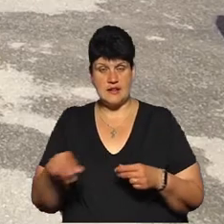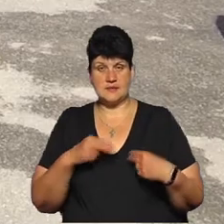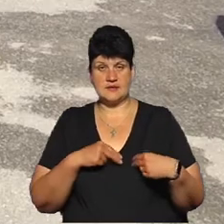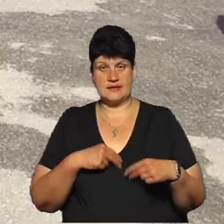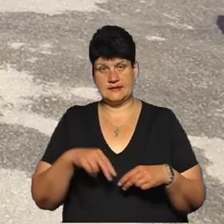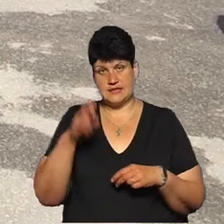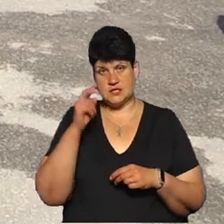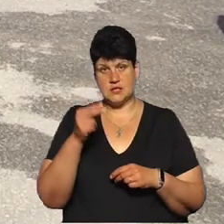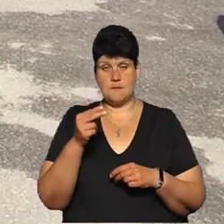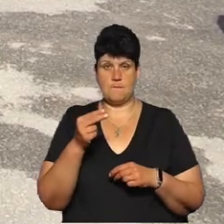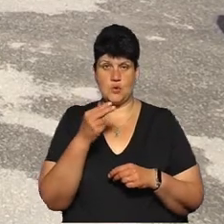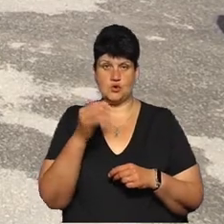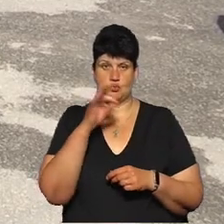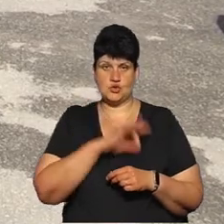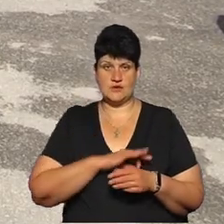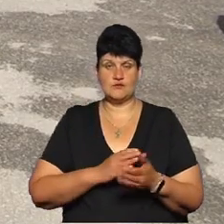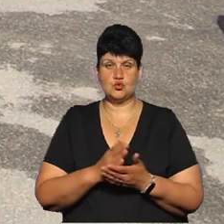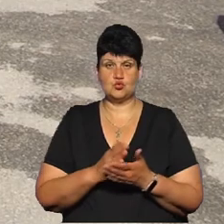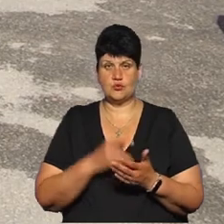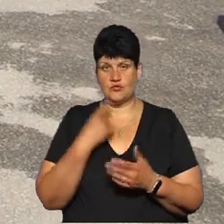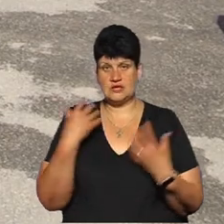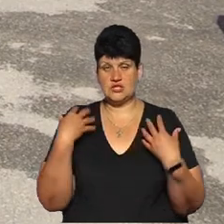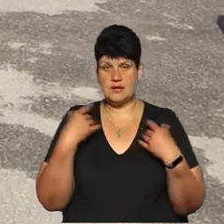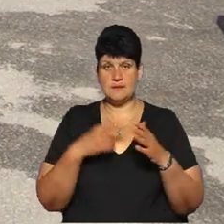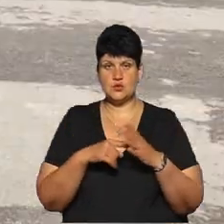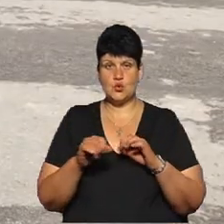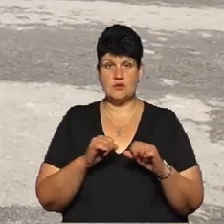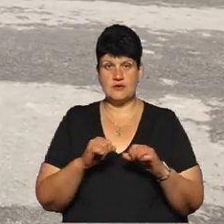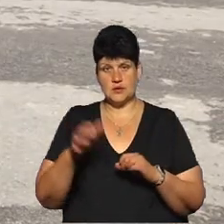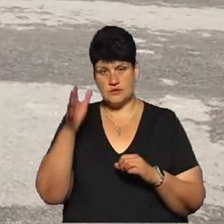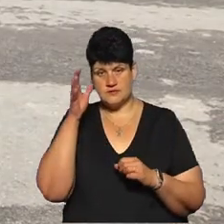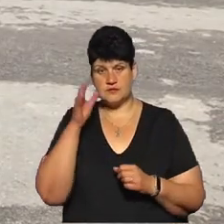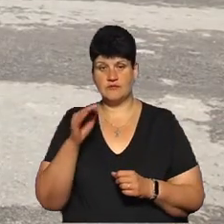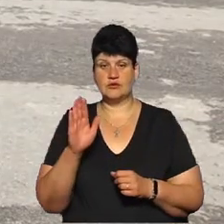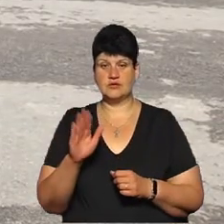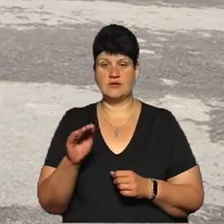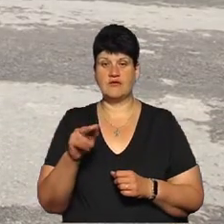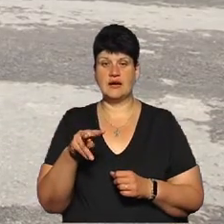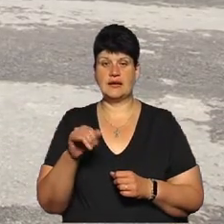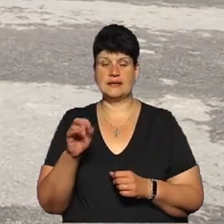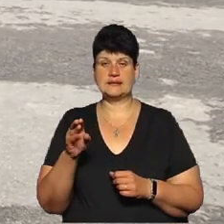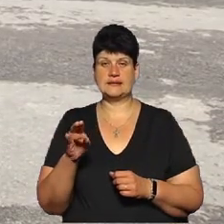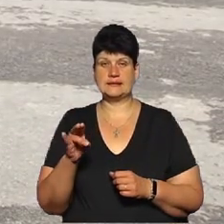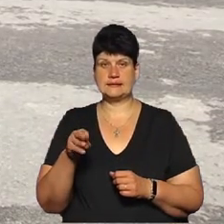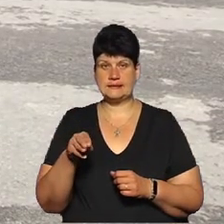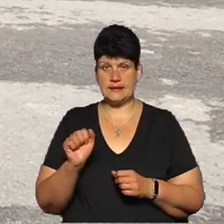Держпродспоживслужби, розповідає начальник міського управління освіти Володимир Флінта. Станом на сьогодні ми перевірили